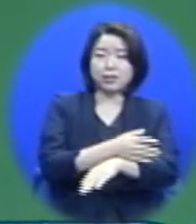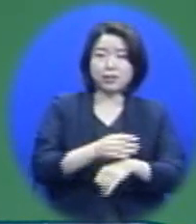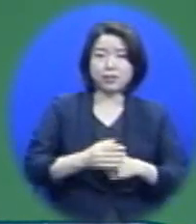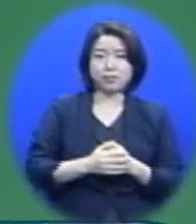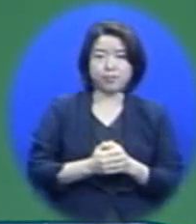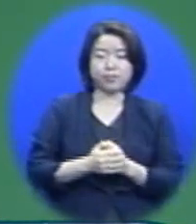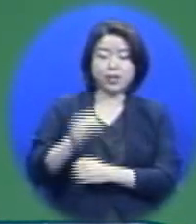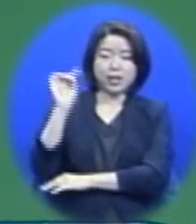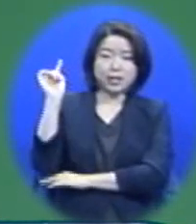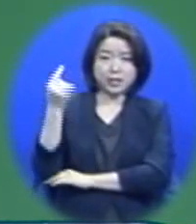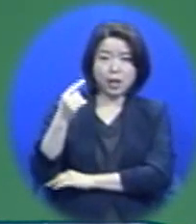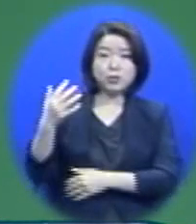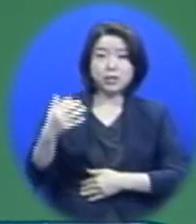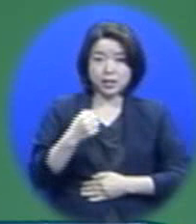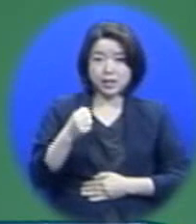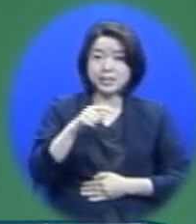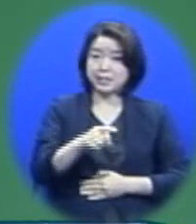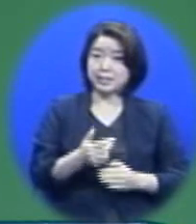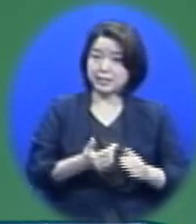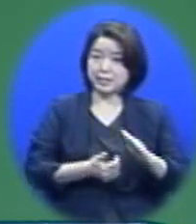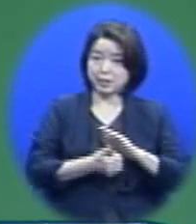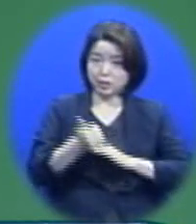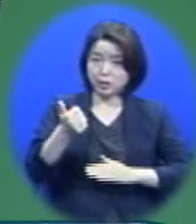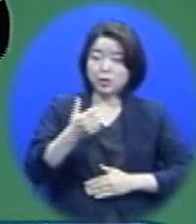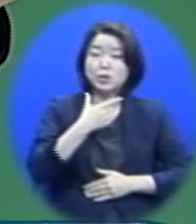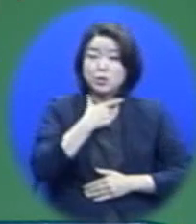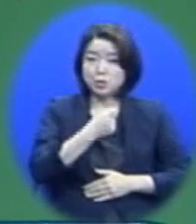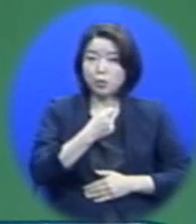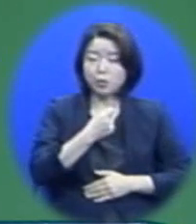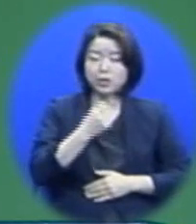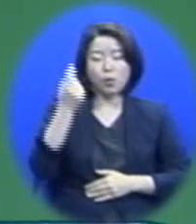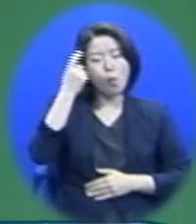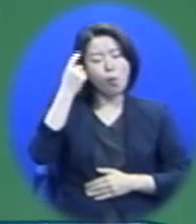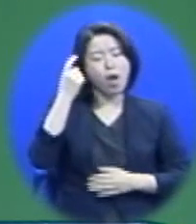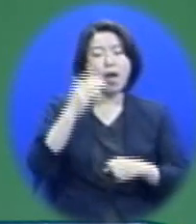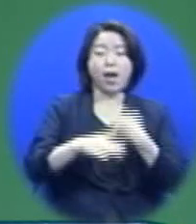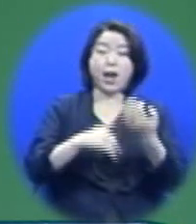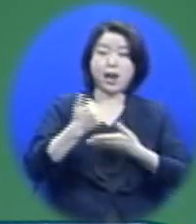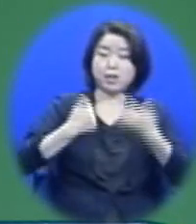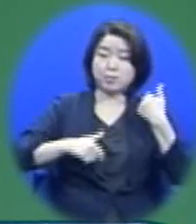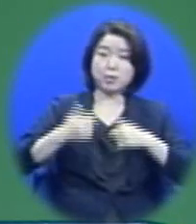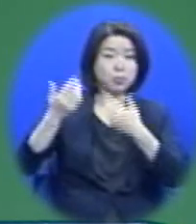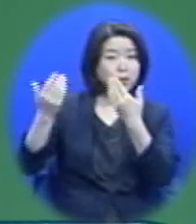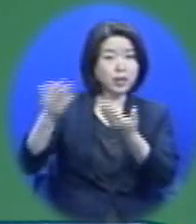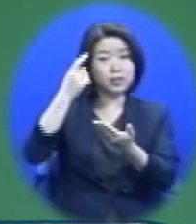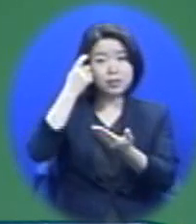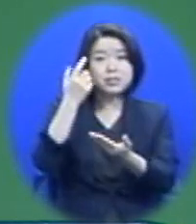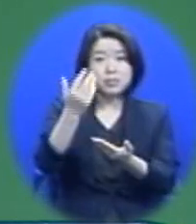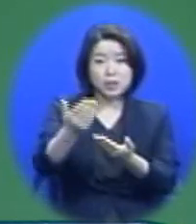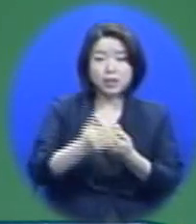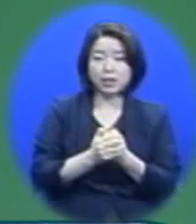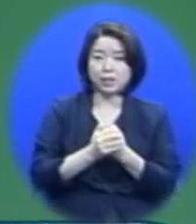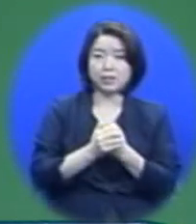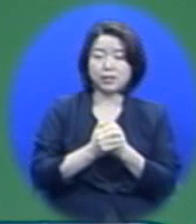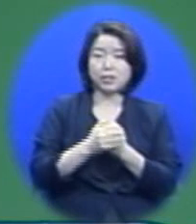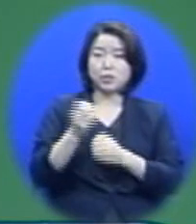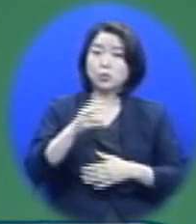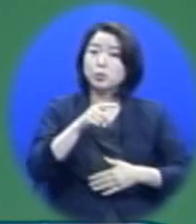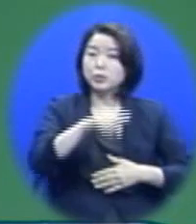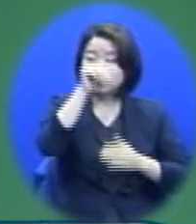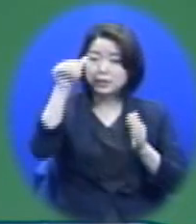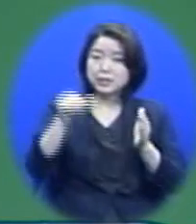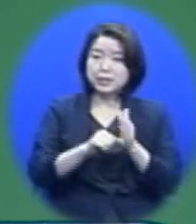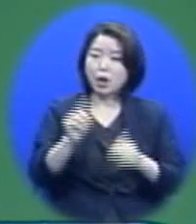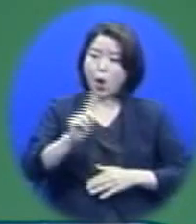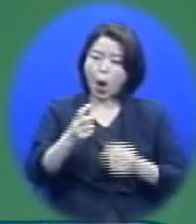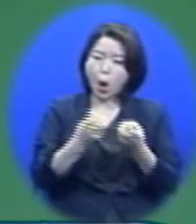다윗이 가졌던 그 소원이 도대체 왜 하나님을 그렇게 기쁘게 한 건지 그리고 그 인생을 어떻게 그렇게 바꿀 수